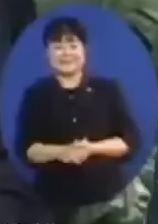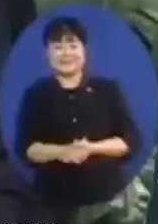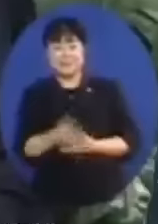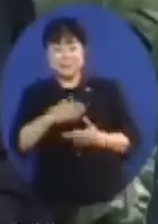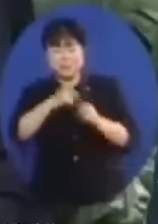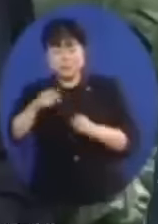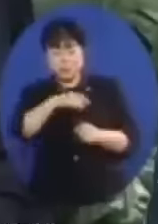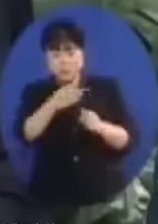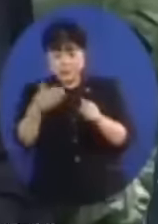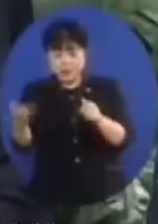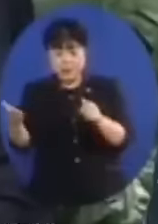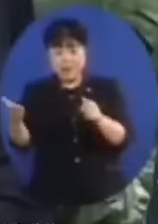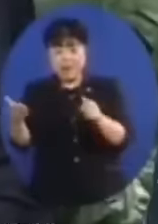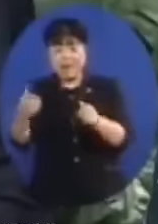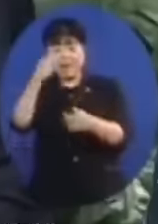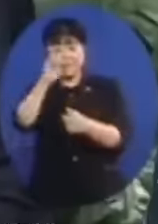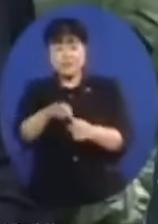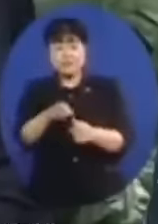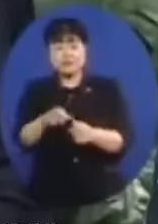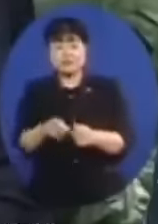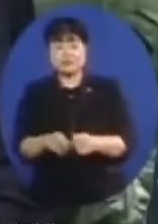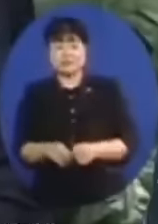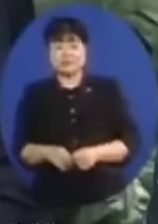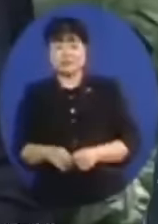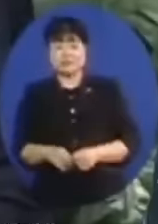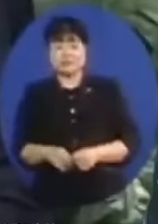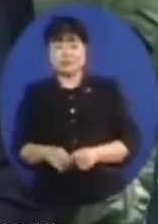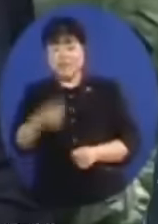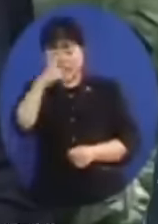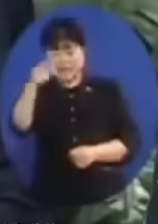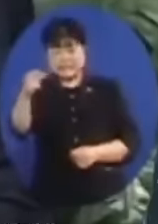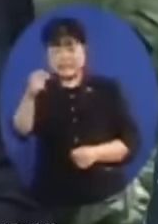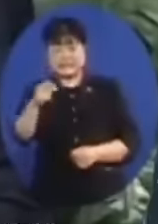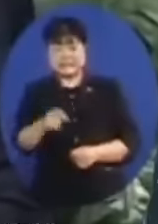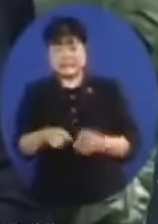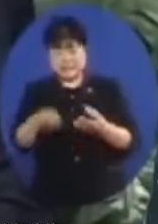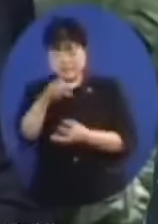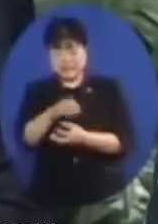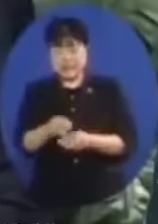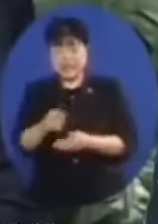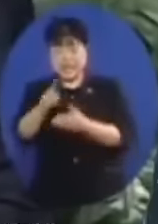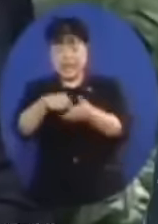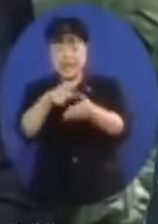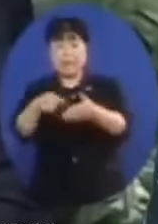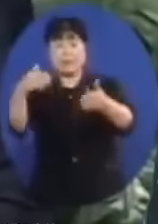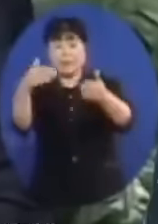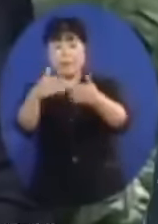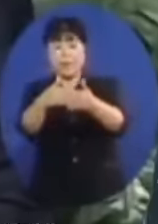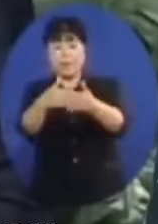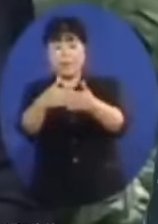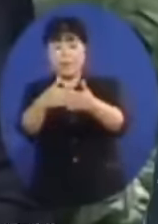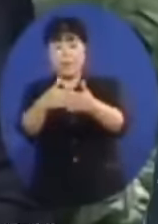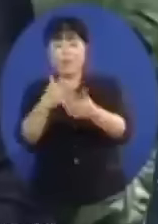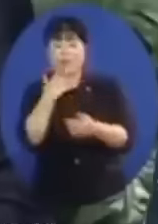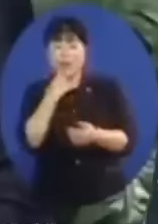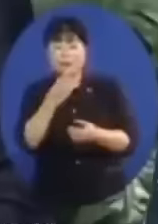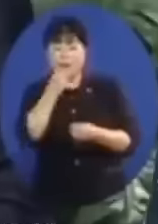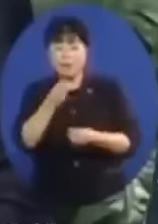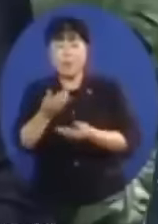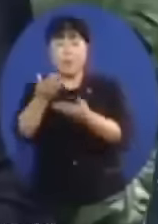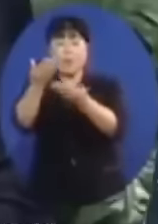몸짓고 피 흘릴 때 우리의 저주의 가시체를 다 청산하시고